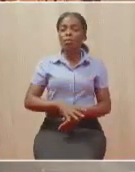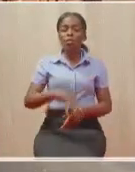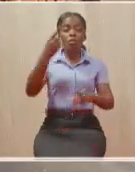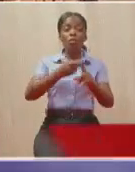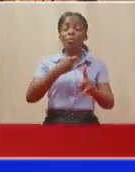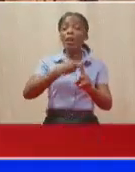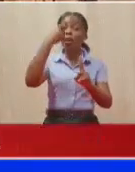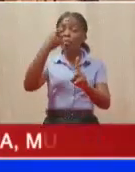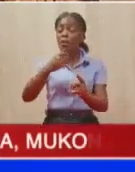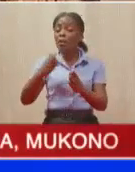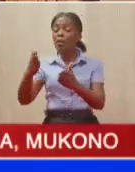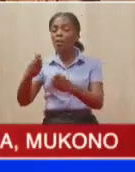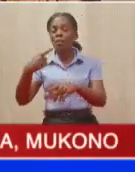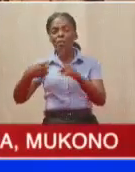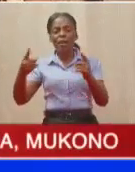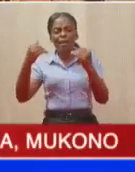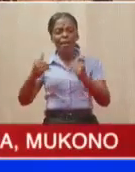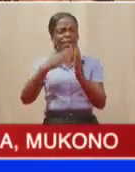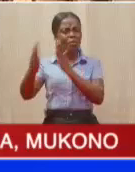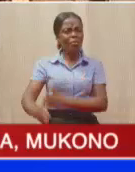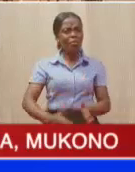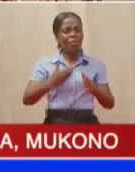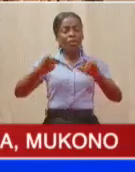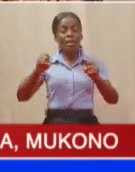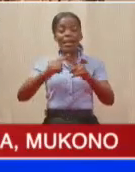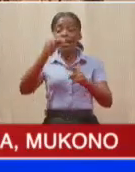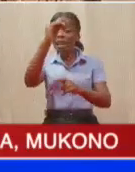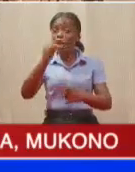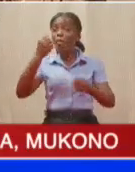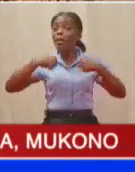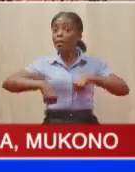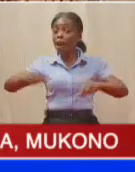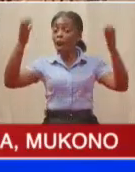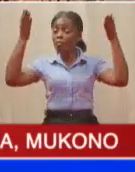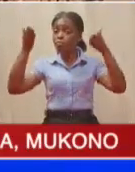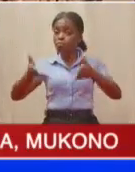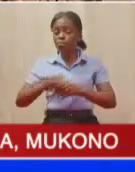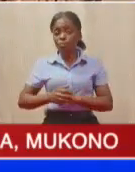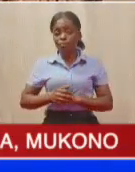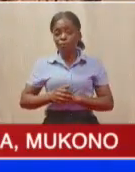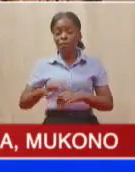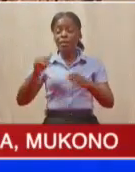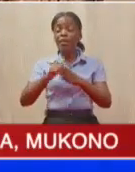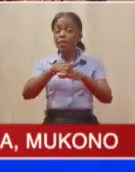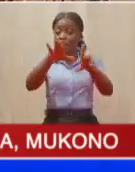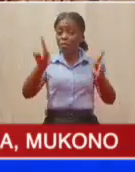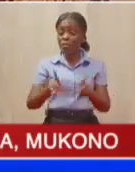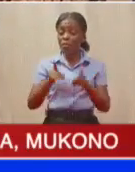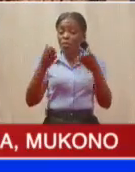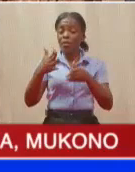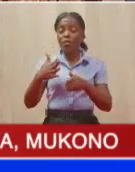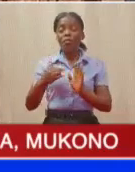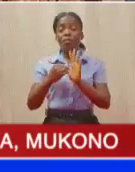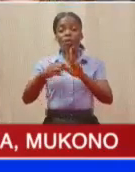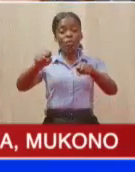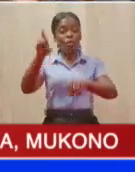Mukono ne babaleeta wano. So tuteeseteese okulabika ntugezaako kukendeeza ku bumenyi bwaki bw'amateeka mu ggombolola yaffe okusingira ddala